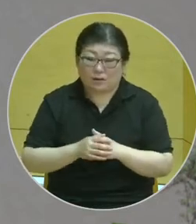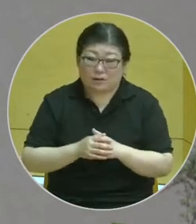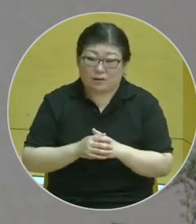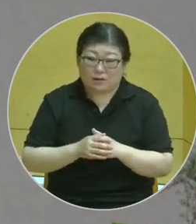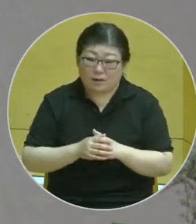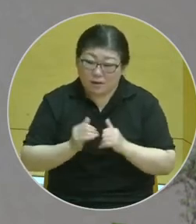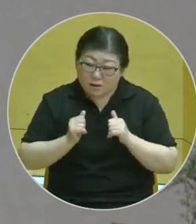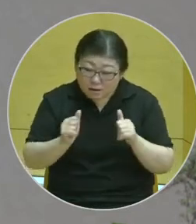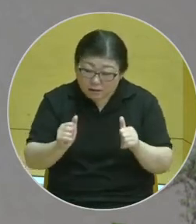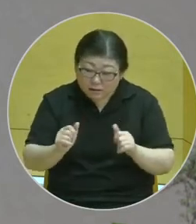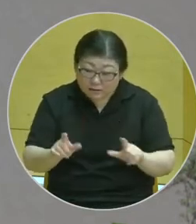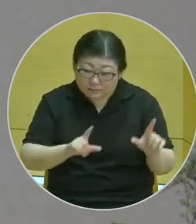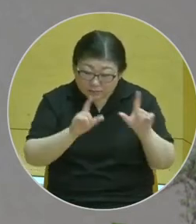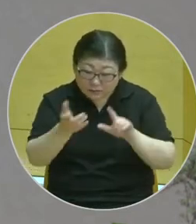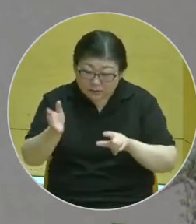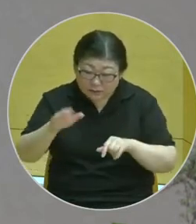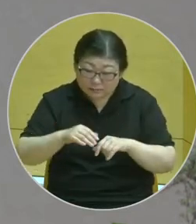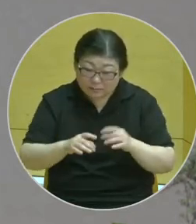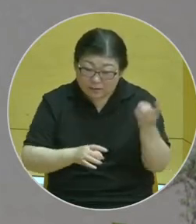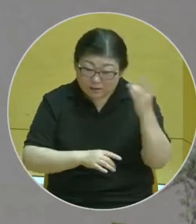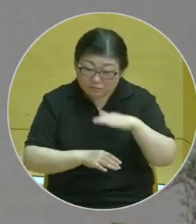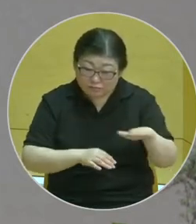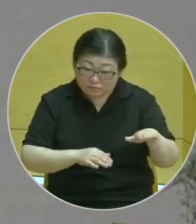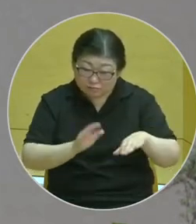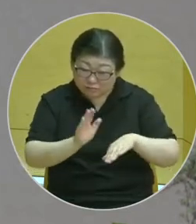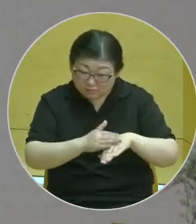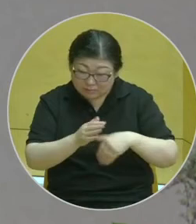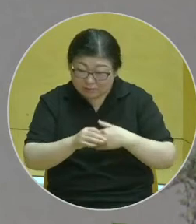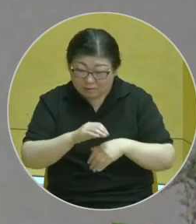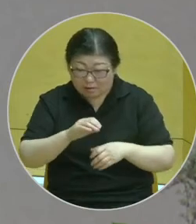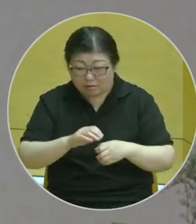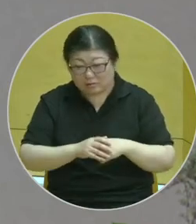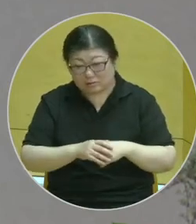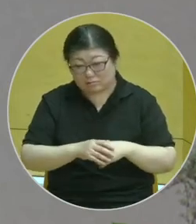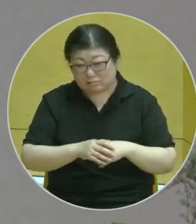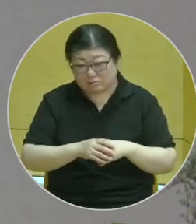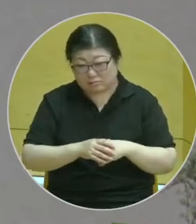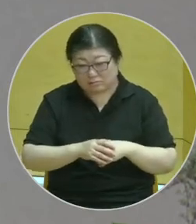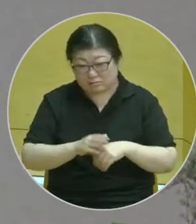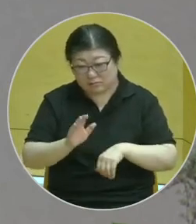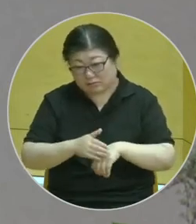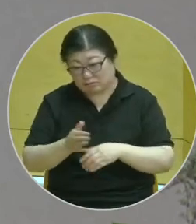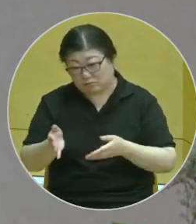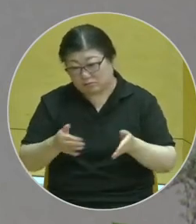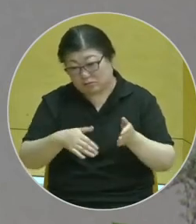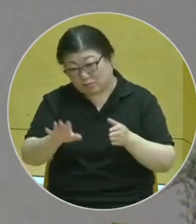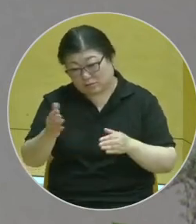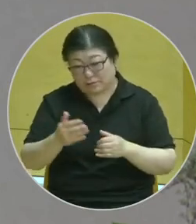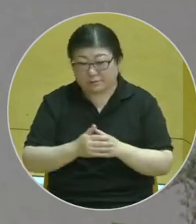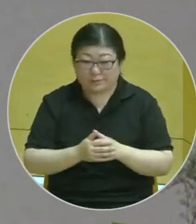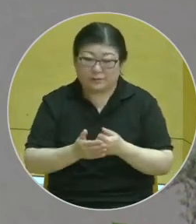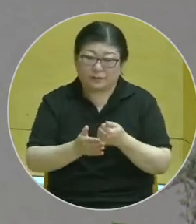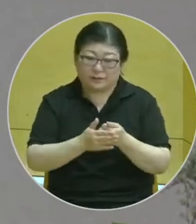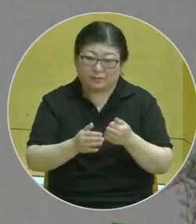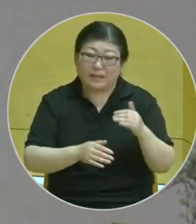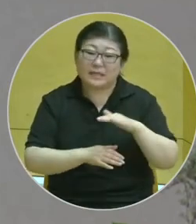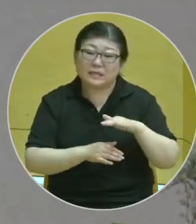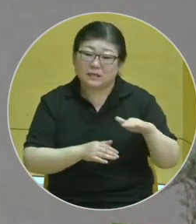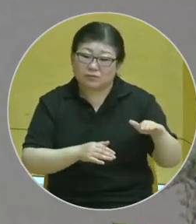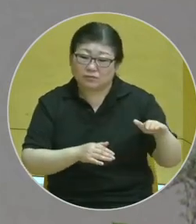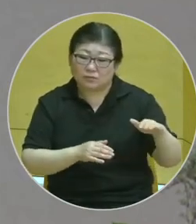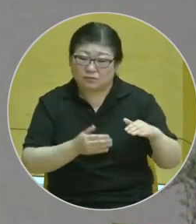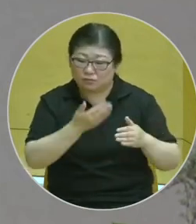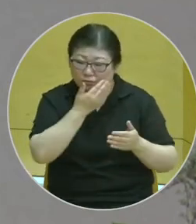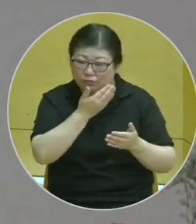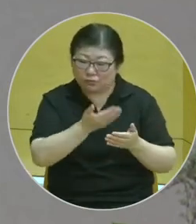기준이 잘못되면 엉뚱한 길로 가게 됩니다 사람만큼 엉뚱한 대로서 살아가게 됩니다 기준이 참 중요합니다 내 인생의 주인이